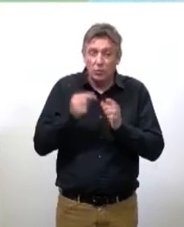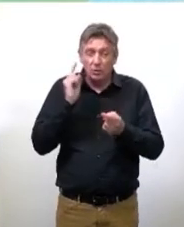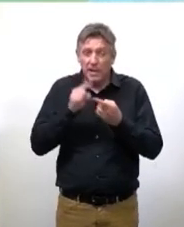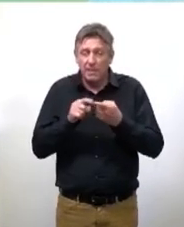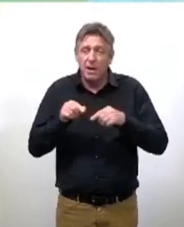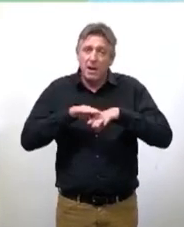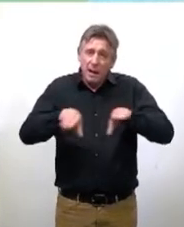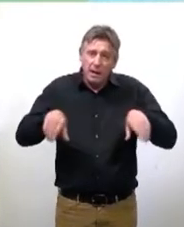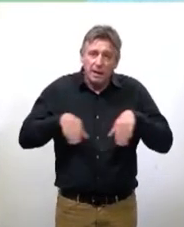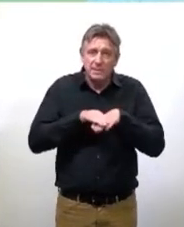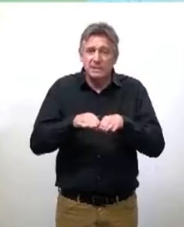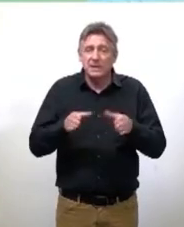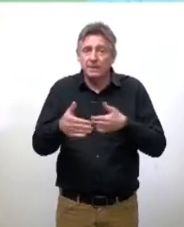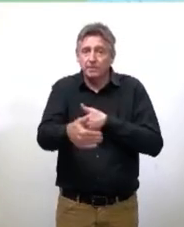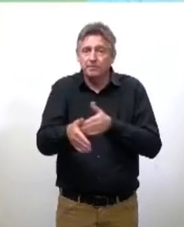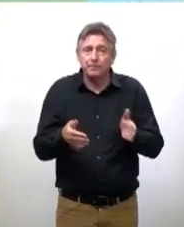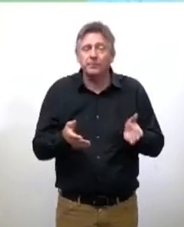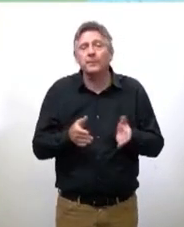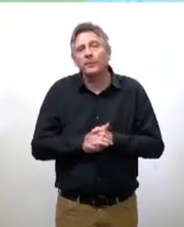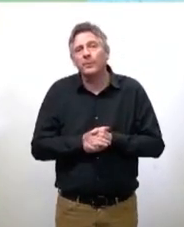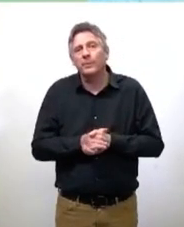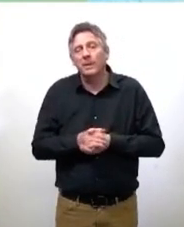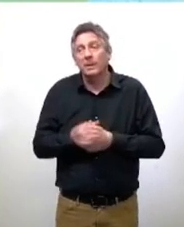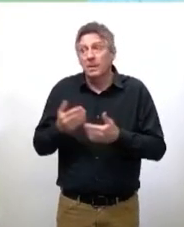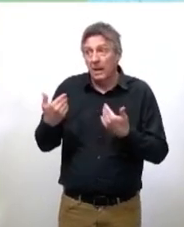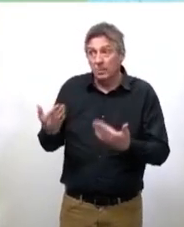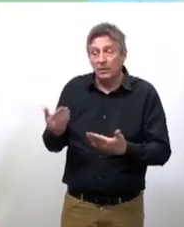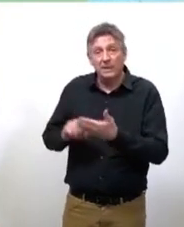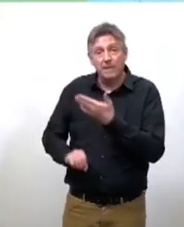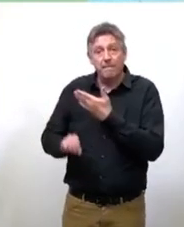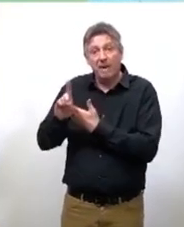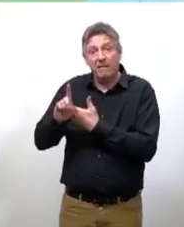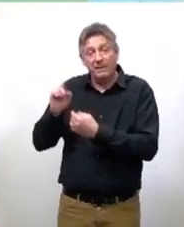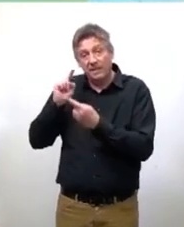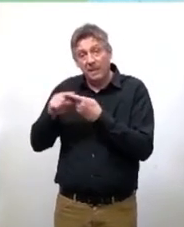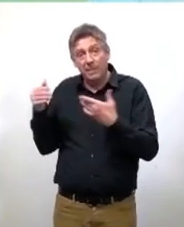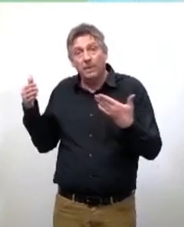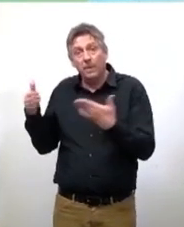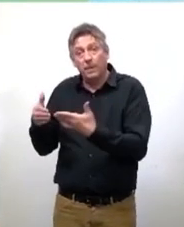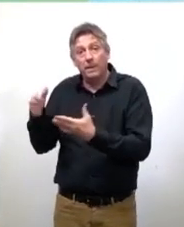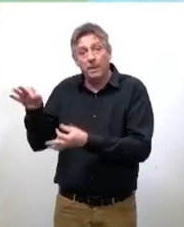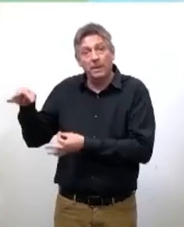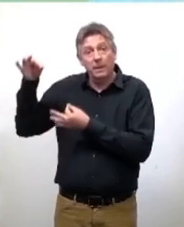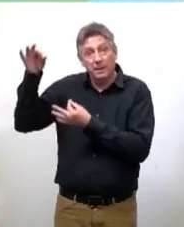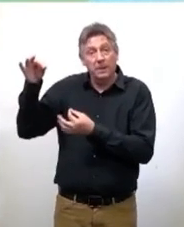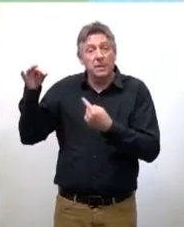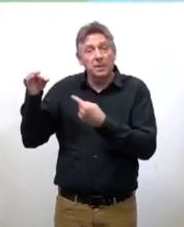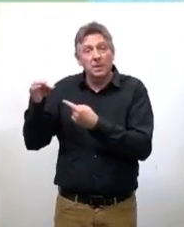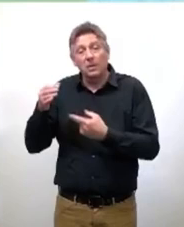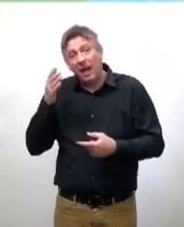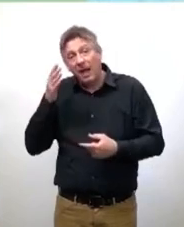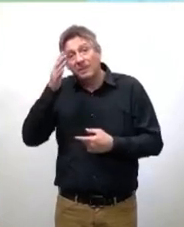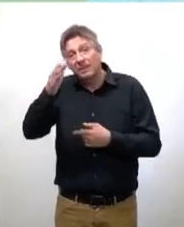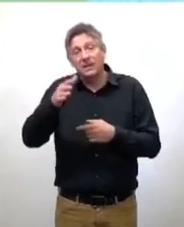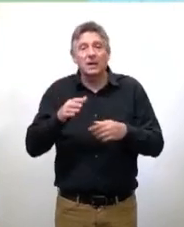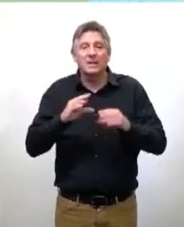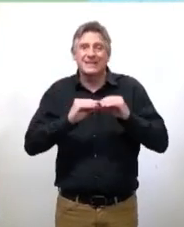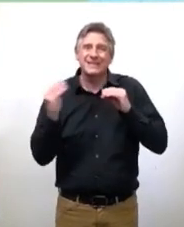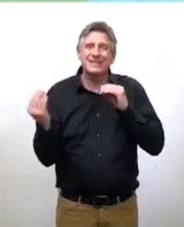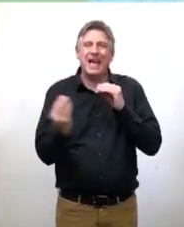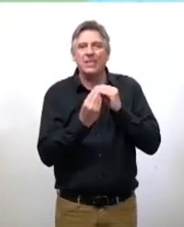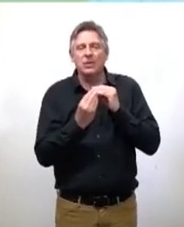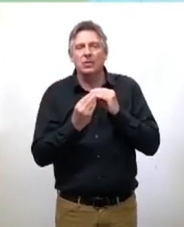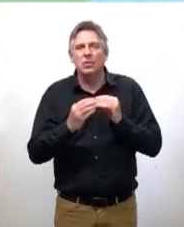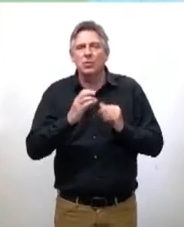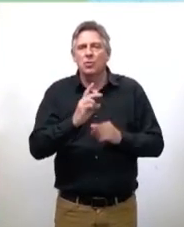qui a justement fait surface dans l'actualité. Je veux bien sûr parler de l'avenir du stade Chaban-Delmas, ou plutôt de l'avenir